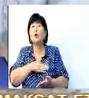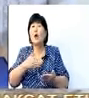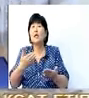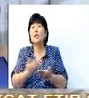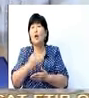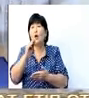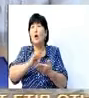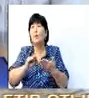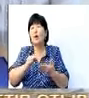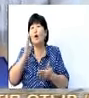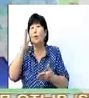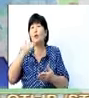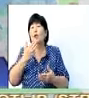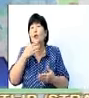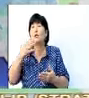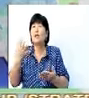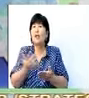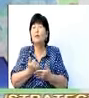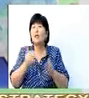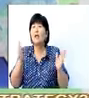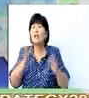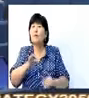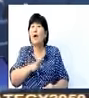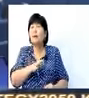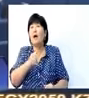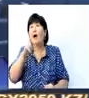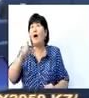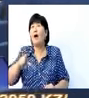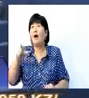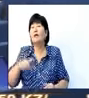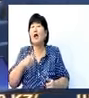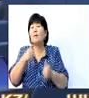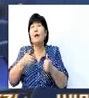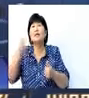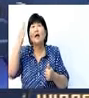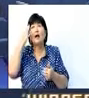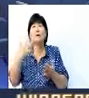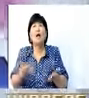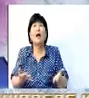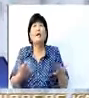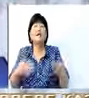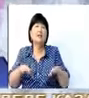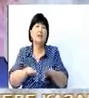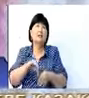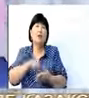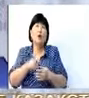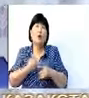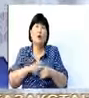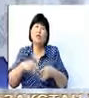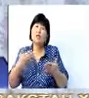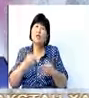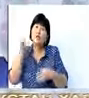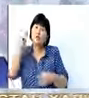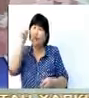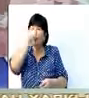мақаласында болашақта ұлттың табысты болуы оның табиғи байлығымен емес, адамдарының бәсекелік қабілетімен айқындалады деген болатын. Міне осы орайда жаңа оқу